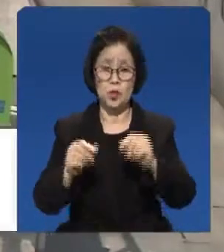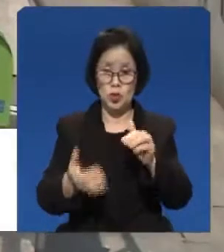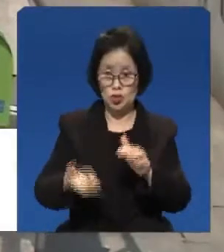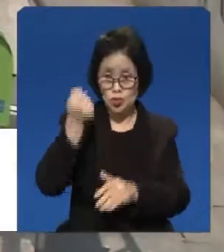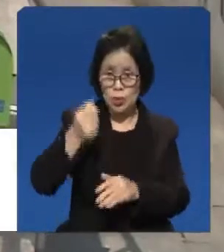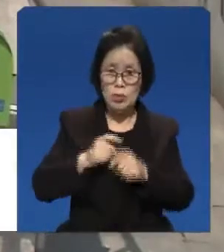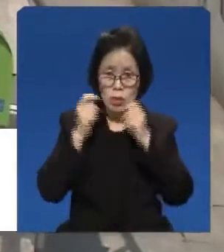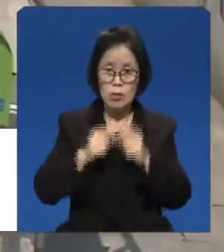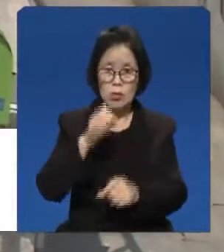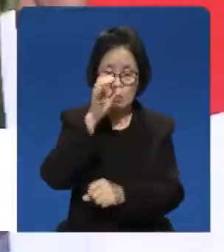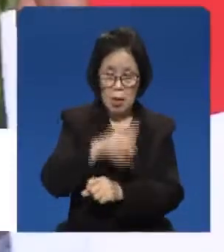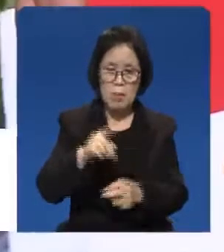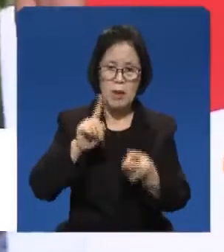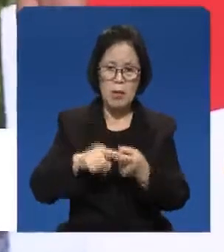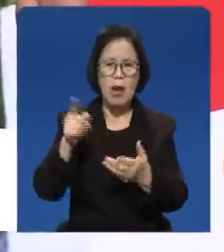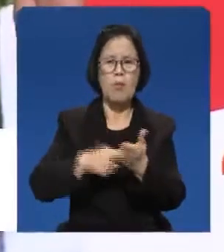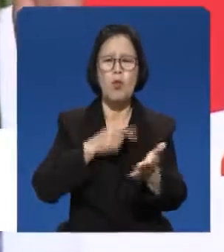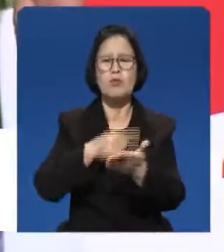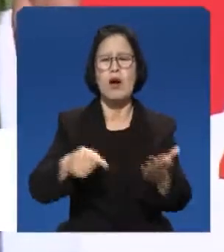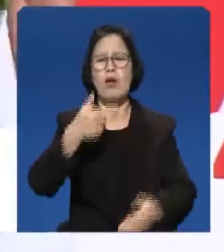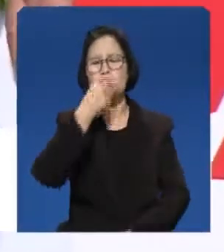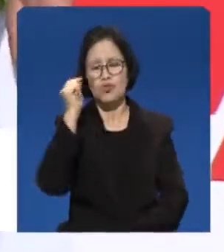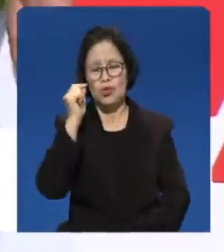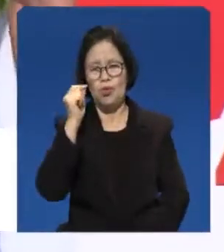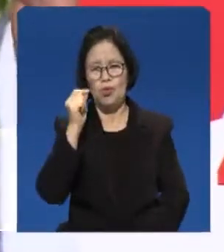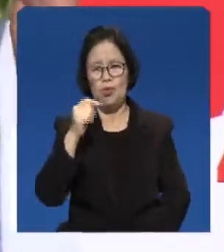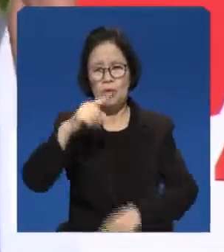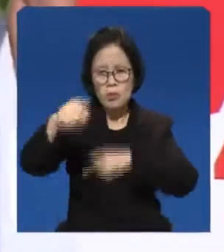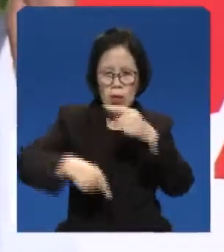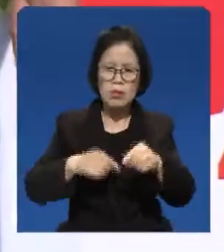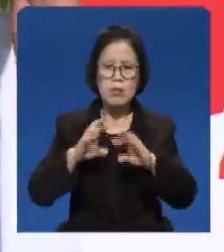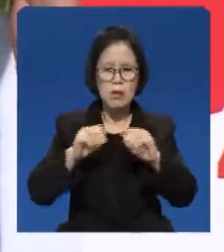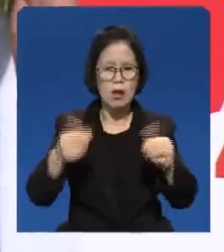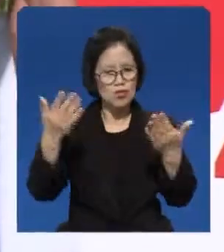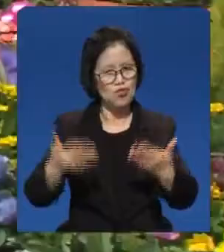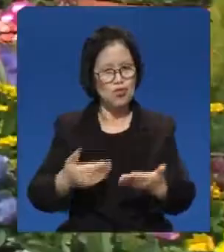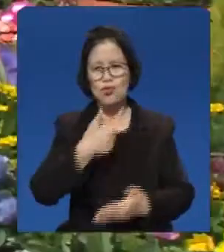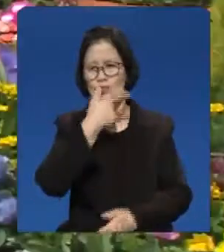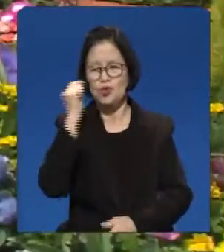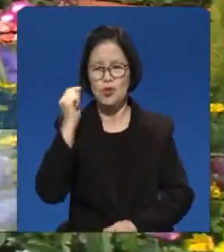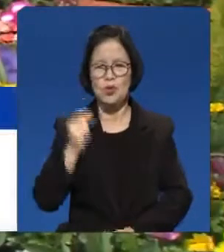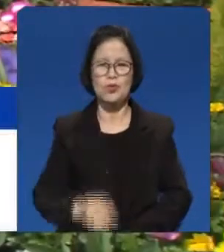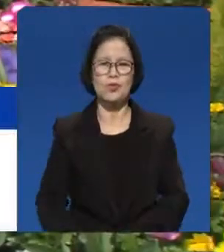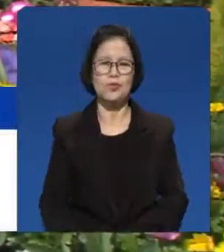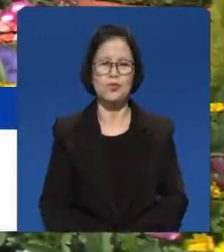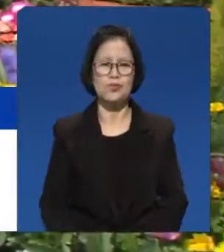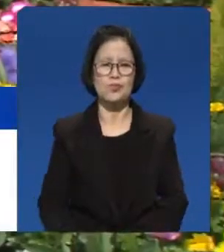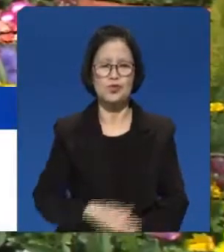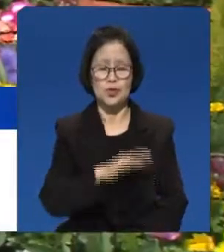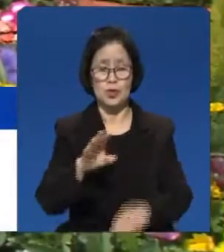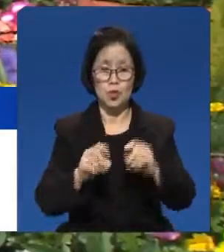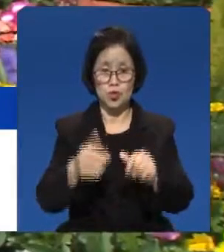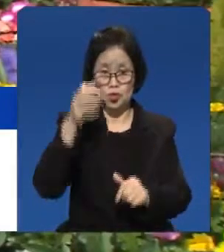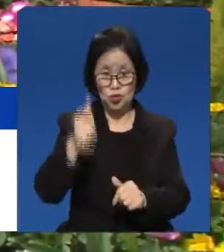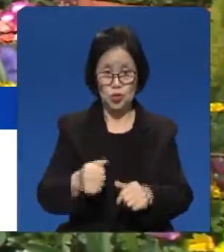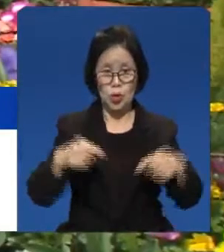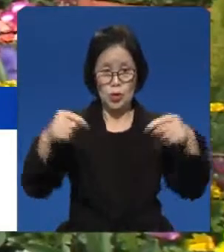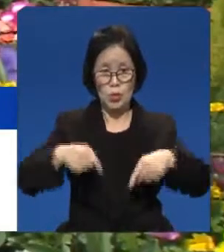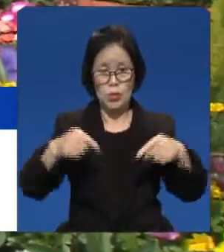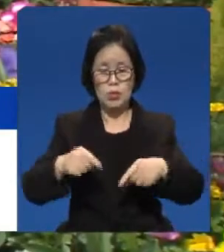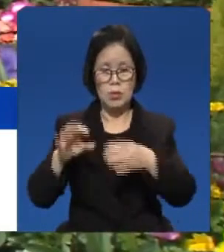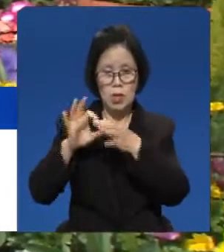사유지 매입에 대한 보상도 부족하고 대토 등 대책도 미흡하다고 주장합니다. 우리 토지주들과